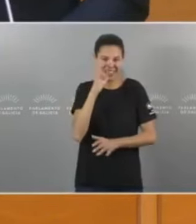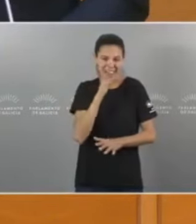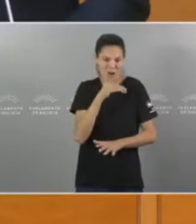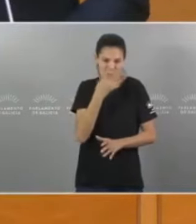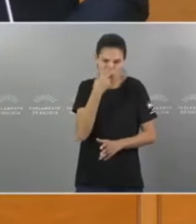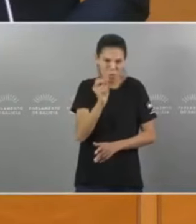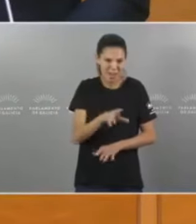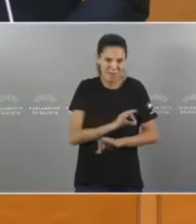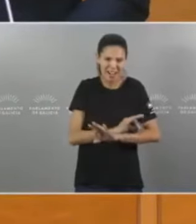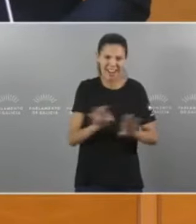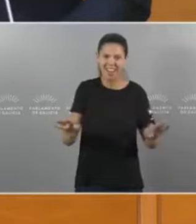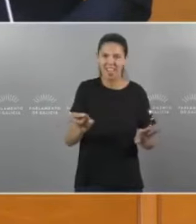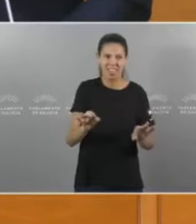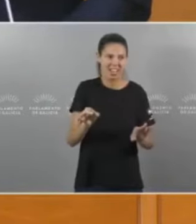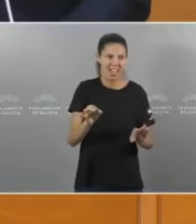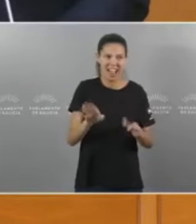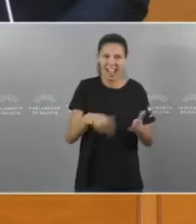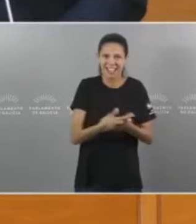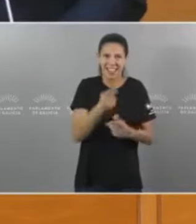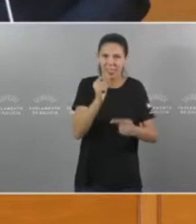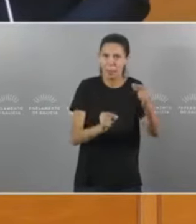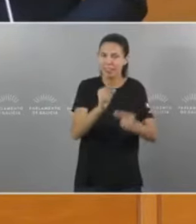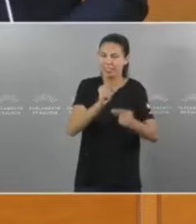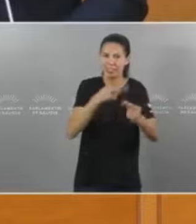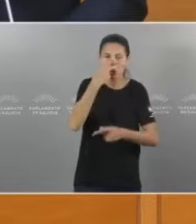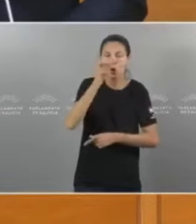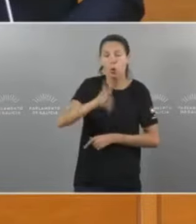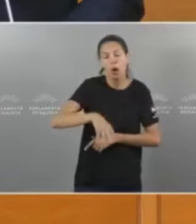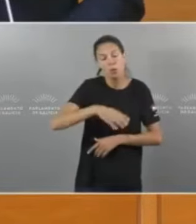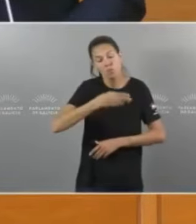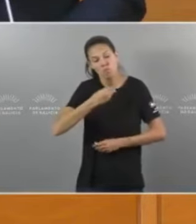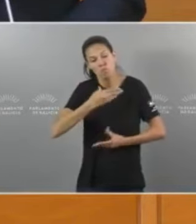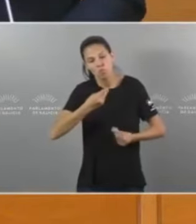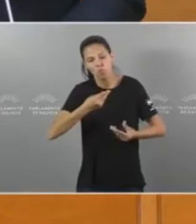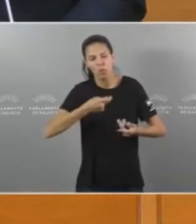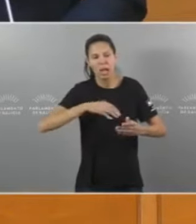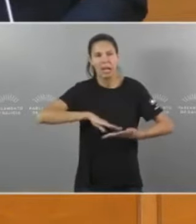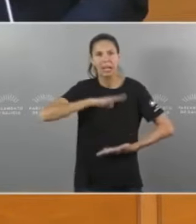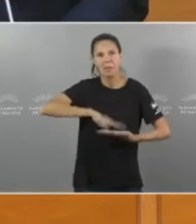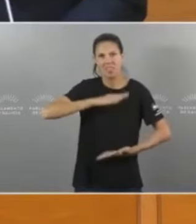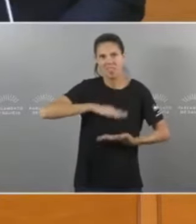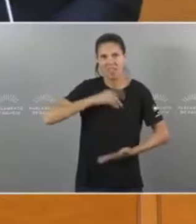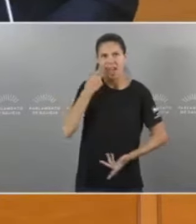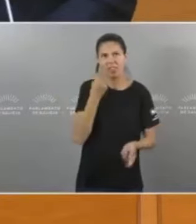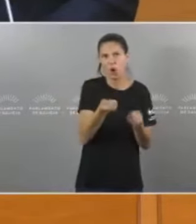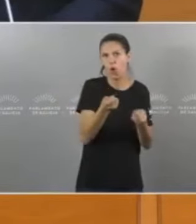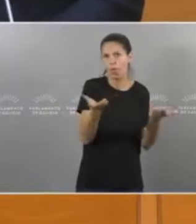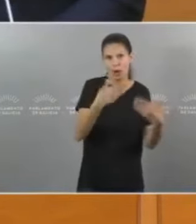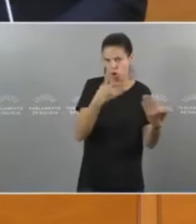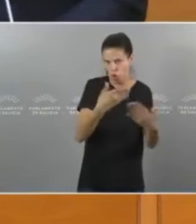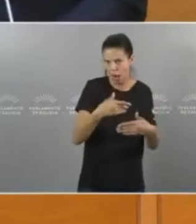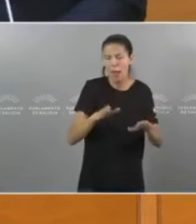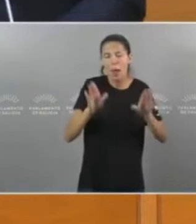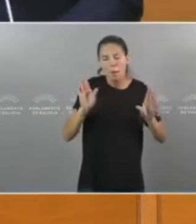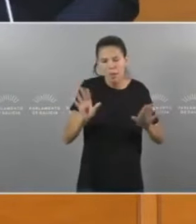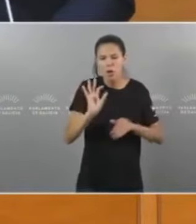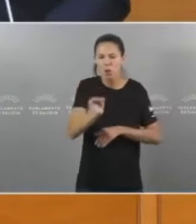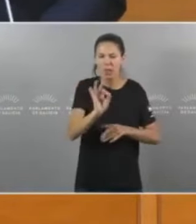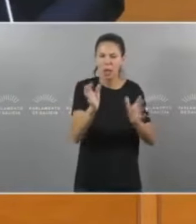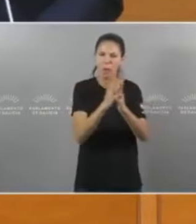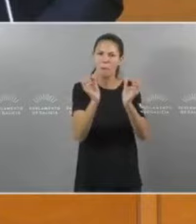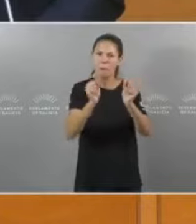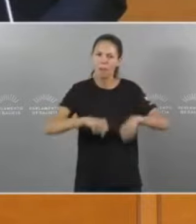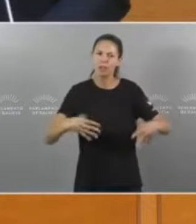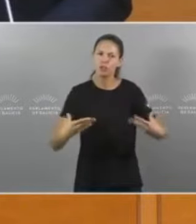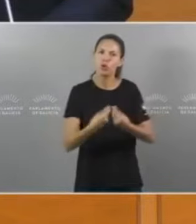de batir. Nin para de batir. Home, moita capacidade negociadora non é non vostro ter. Pero é certo tamén que fixeron un pacto con un